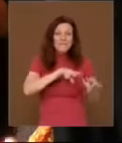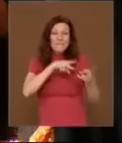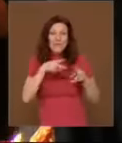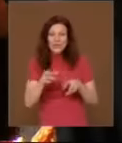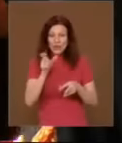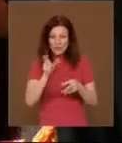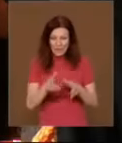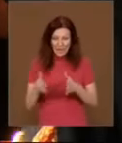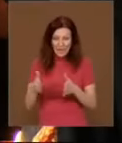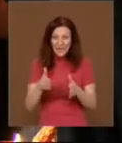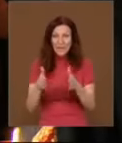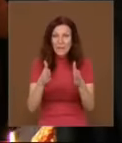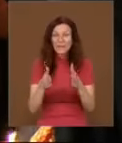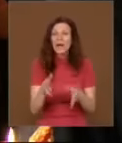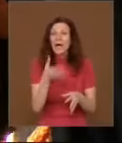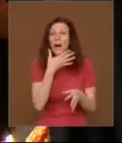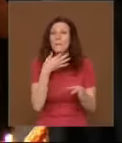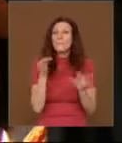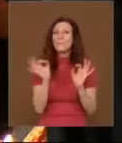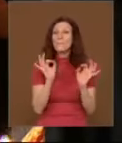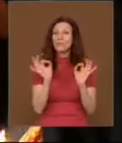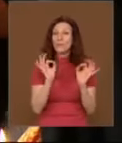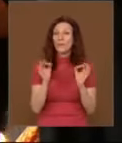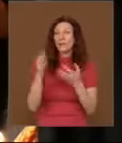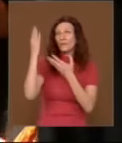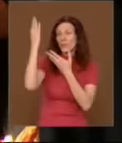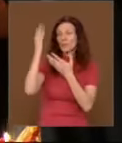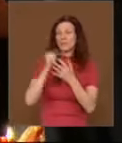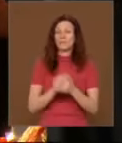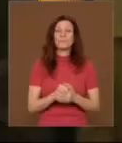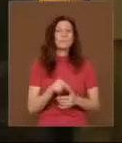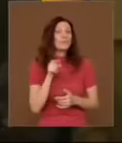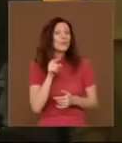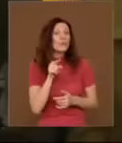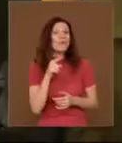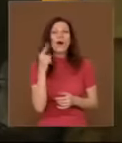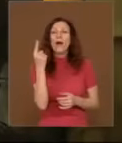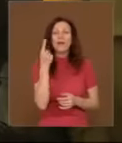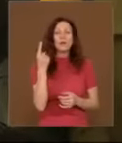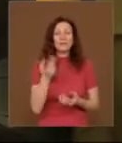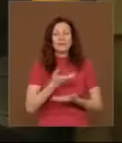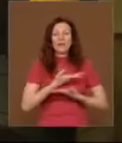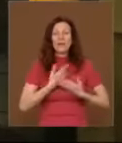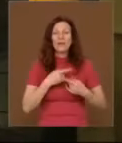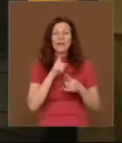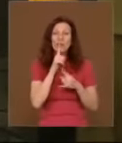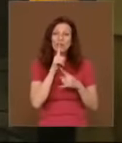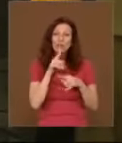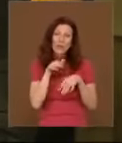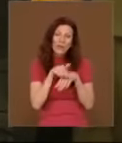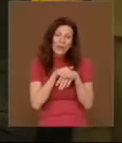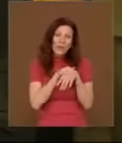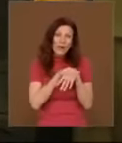към неговото богоуподобяване. Тази е единствената наша истинска утеха и затова